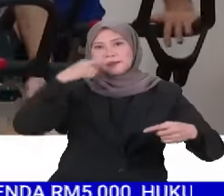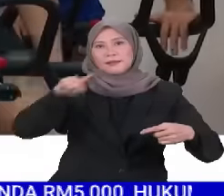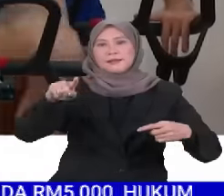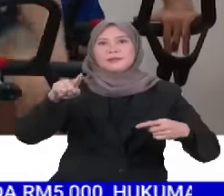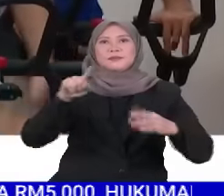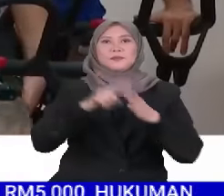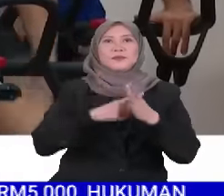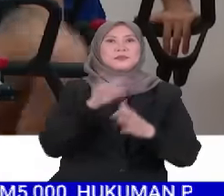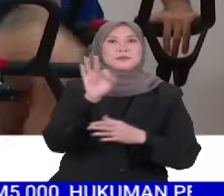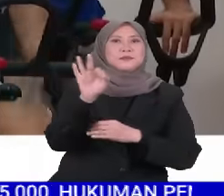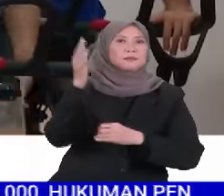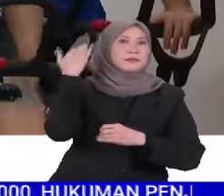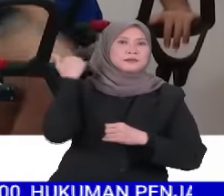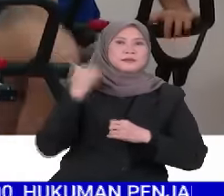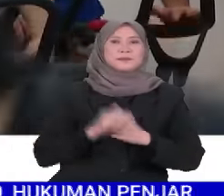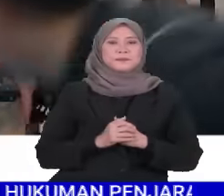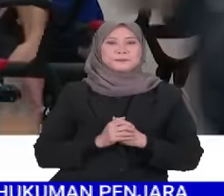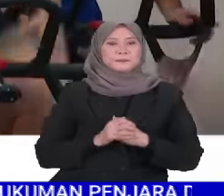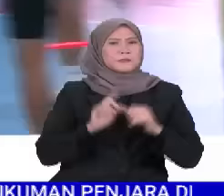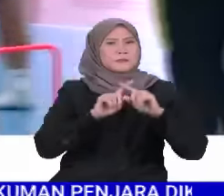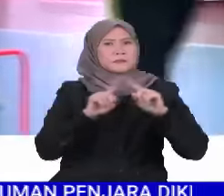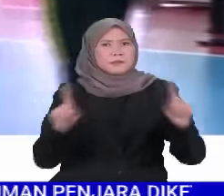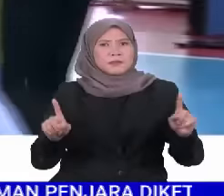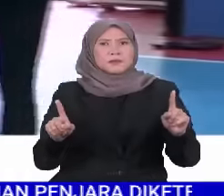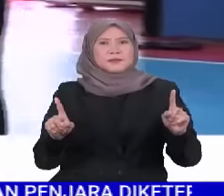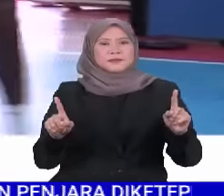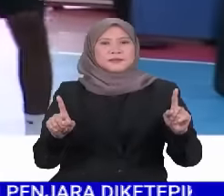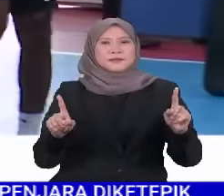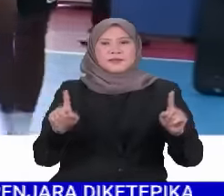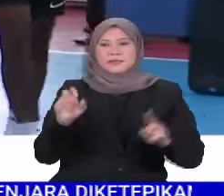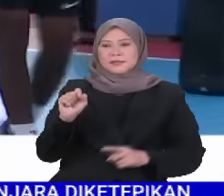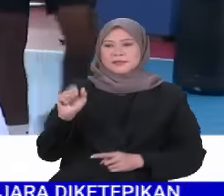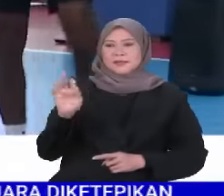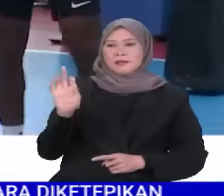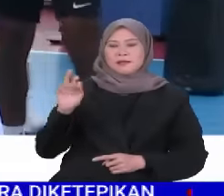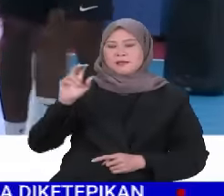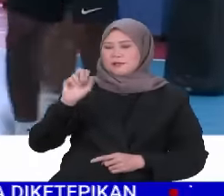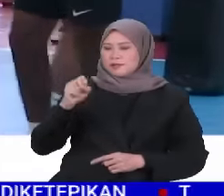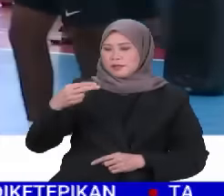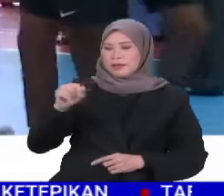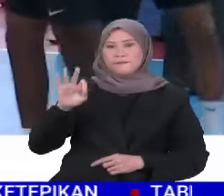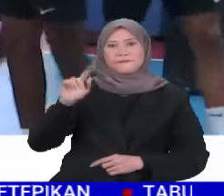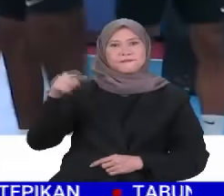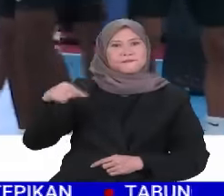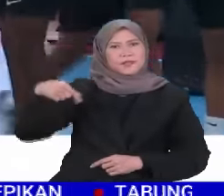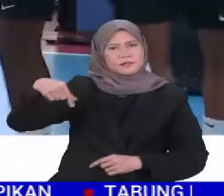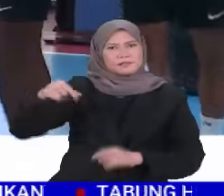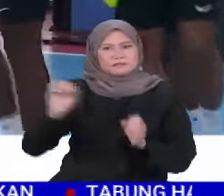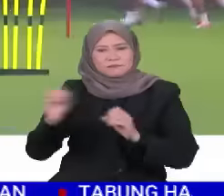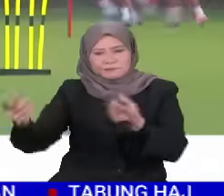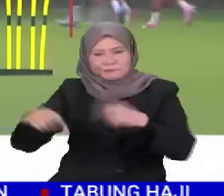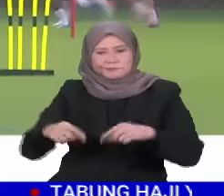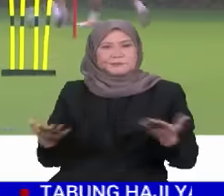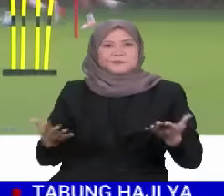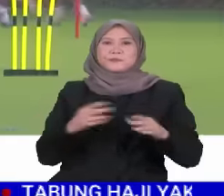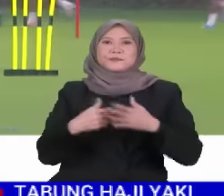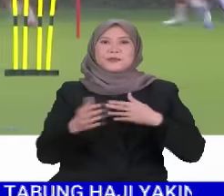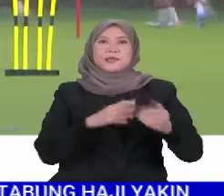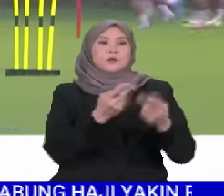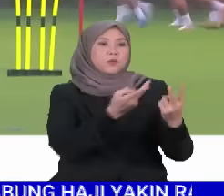pada September lepas namun oleh karena ketidahan Syafiq bagi kematian pusat kali ini Brandon dan faisal telah